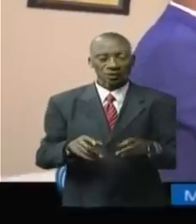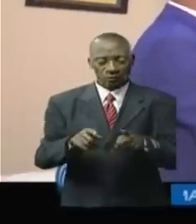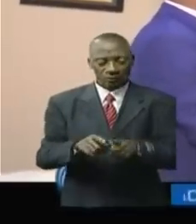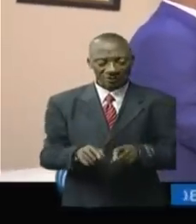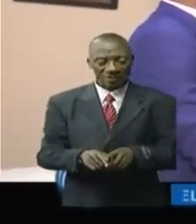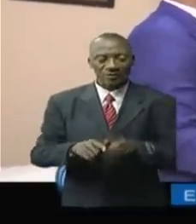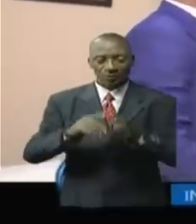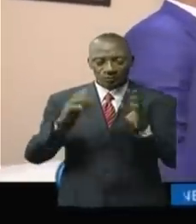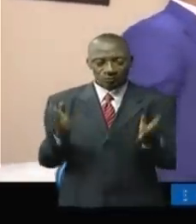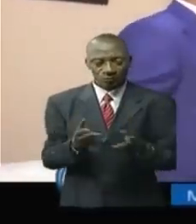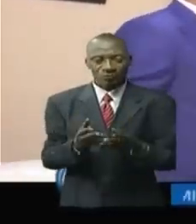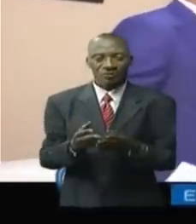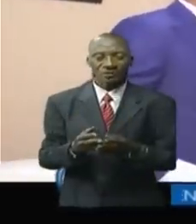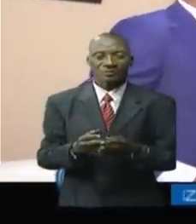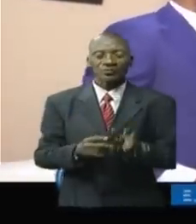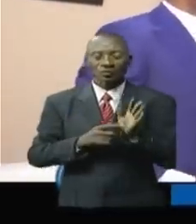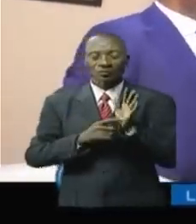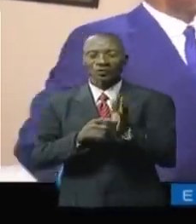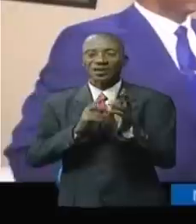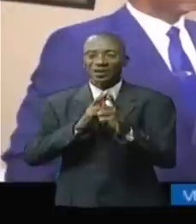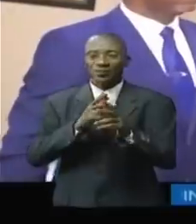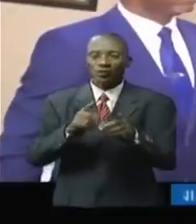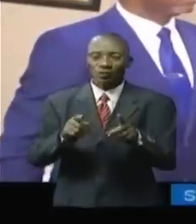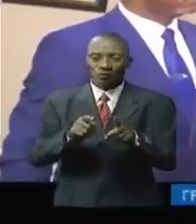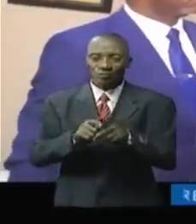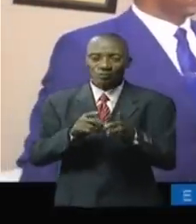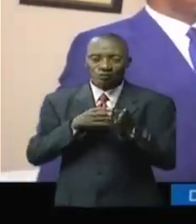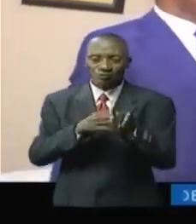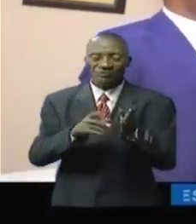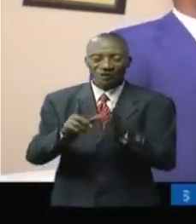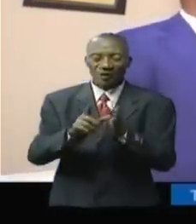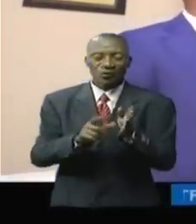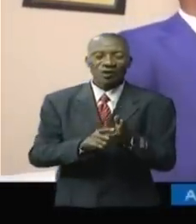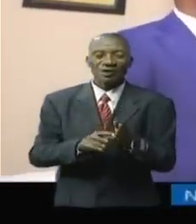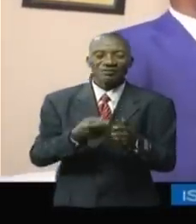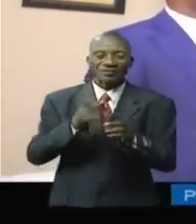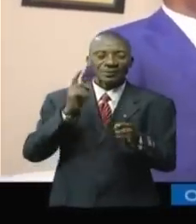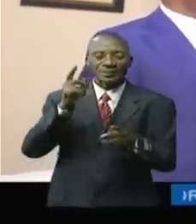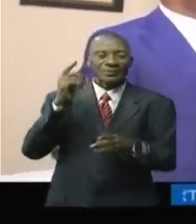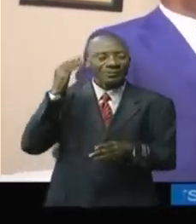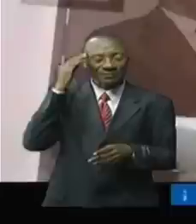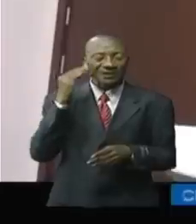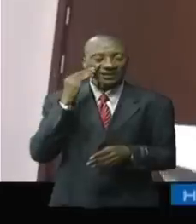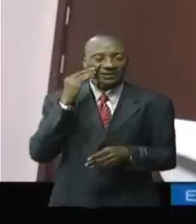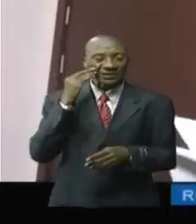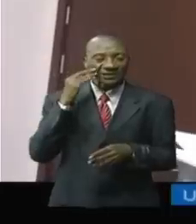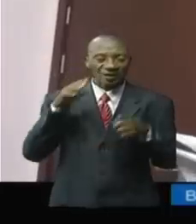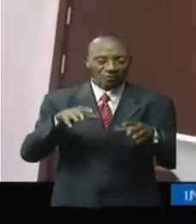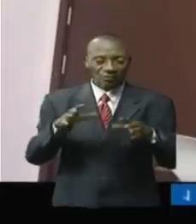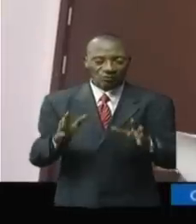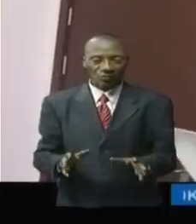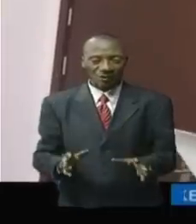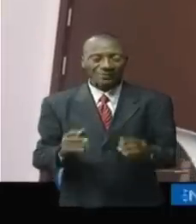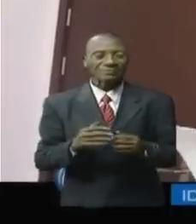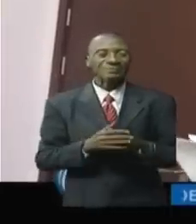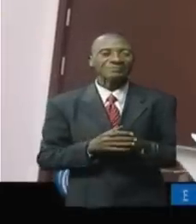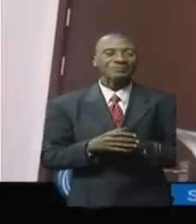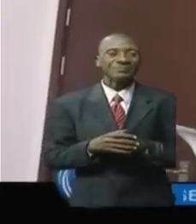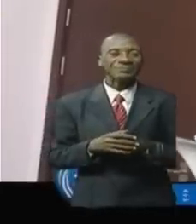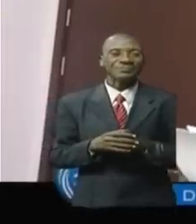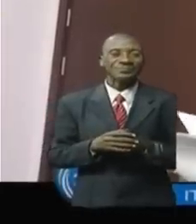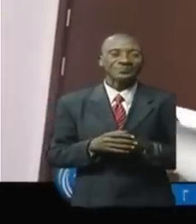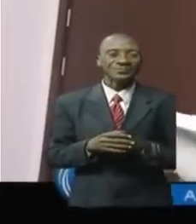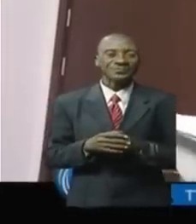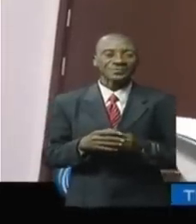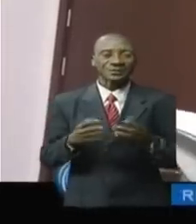Asselou Kitowakoy. Celle-ci lui donne accès à son poste, c'est après son investissement par ordonnance présidentielle signée en